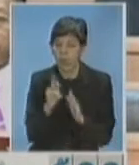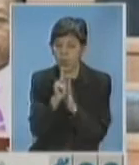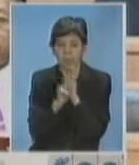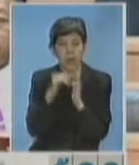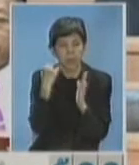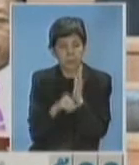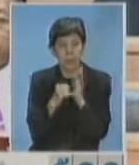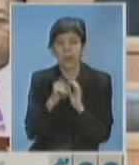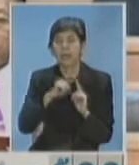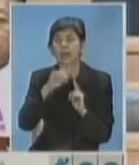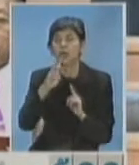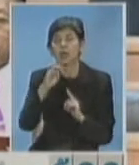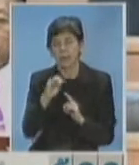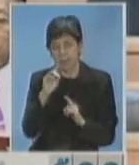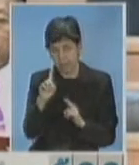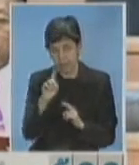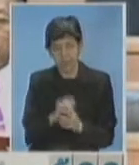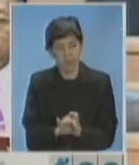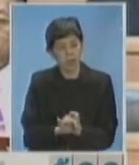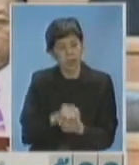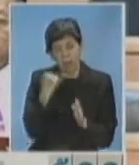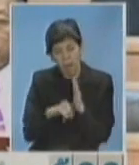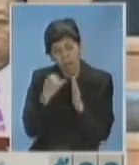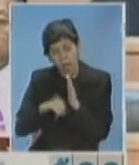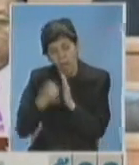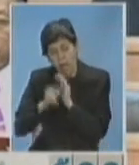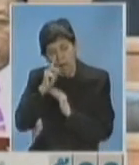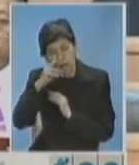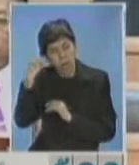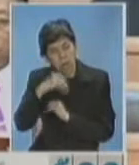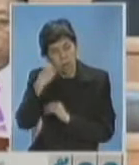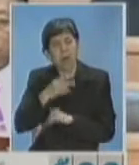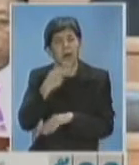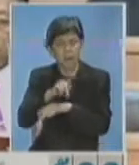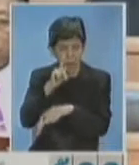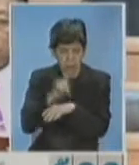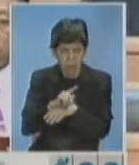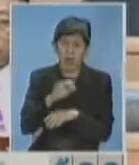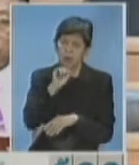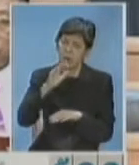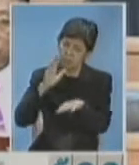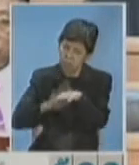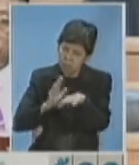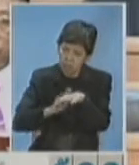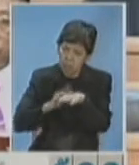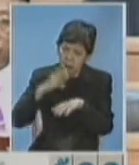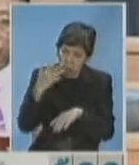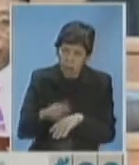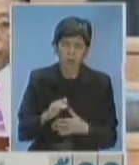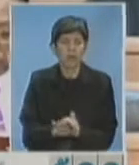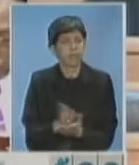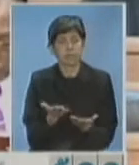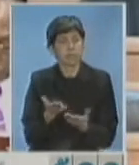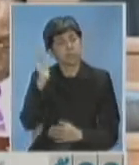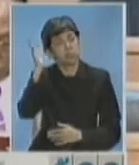ข้อบังคับข้อ61และผิดซ้ำซากด้วยทั้งที่ท่านประธานและก็สมาชิกได้ทักท้วงไปหลายครั้งแต่